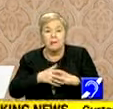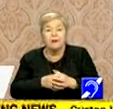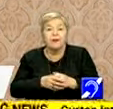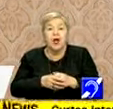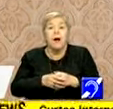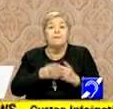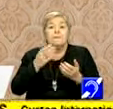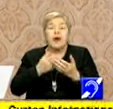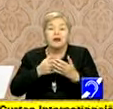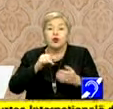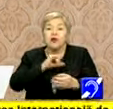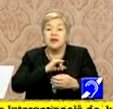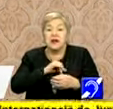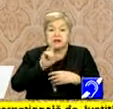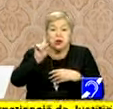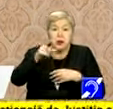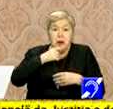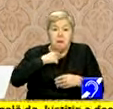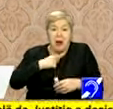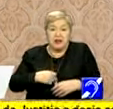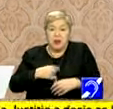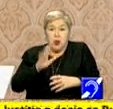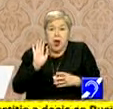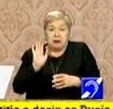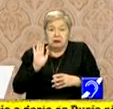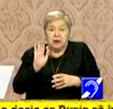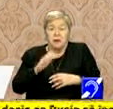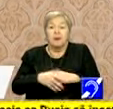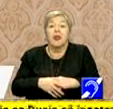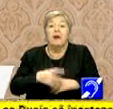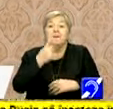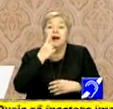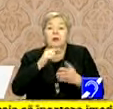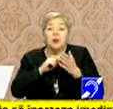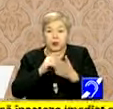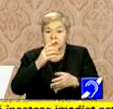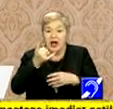eu, pentru interesele sale. În primul rând,